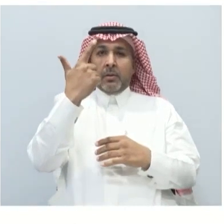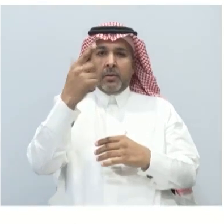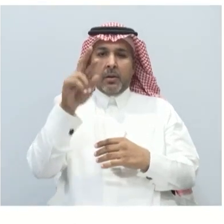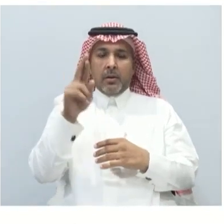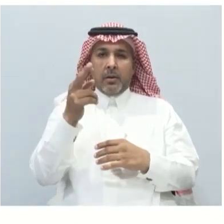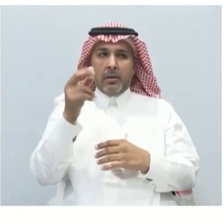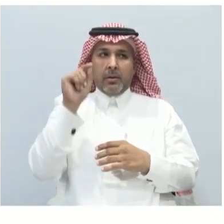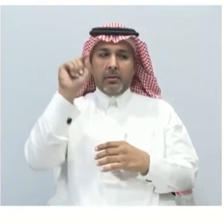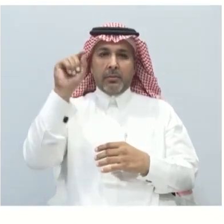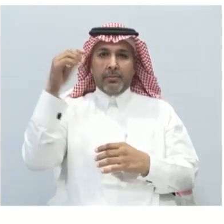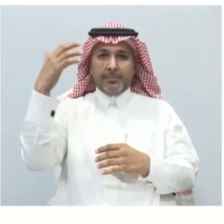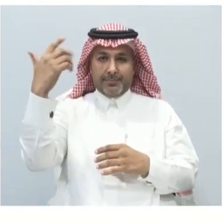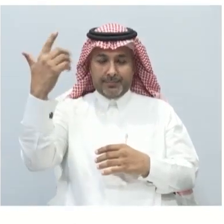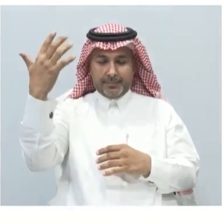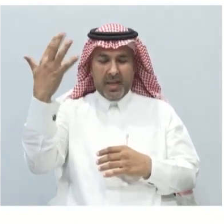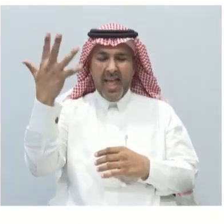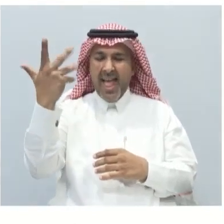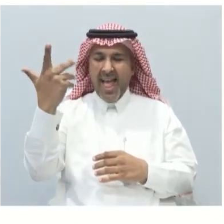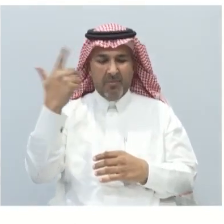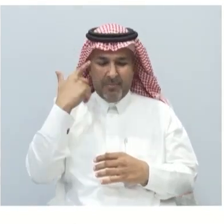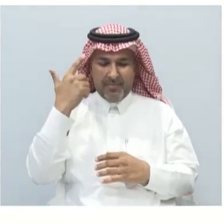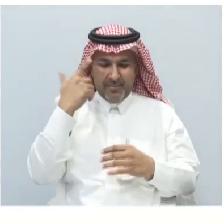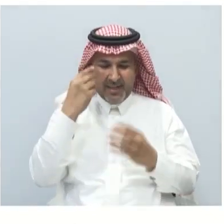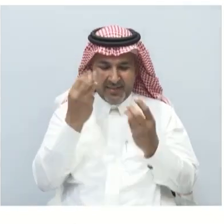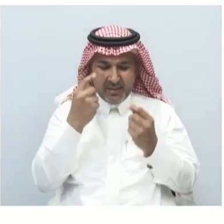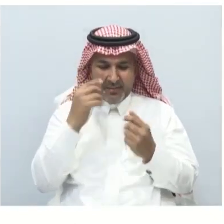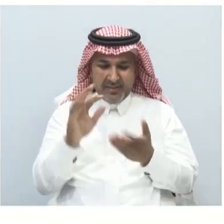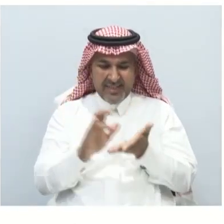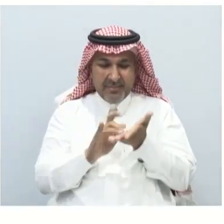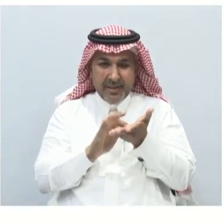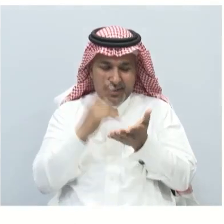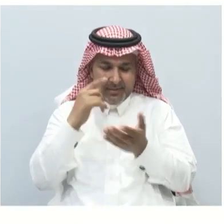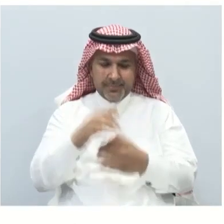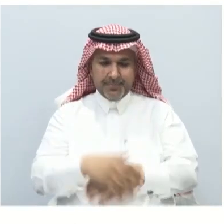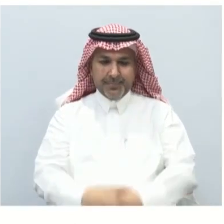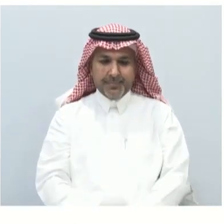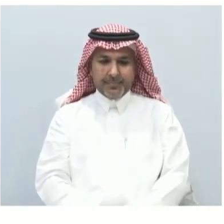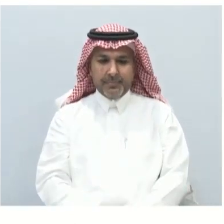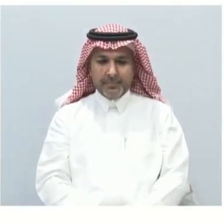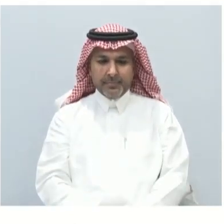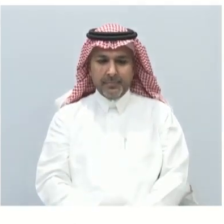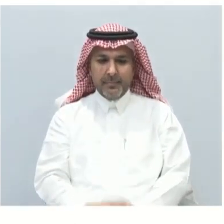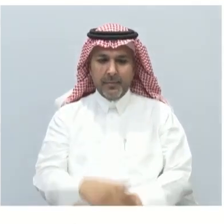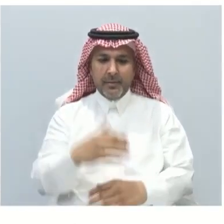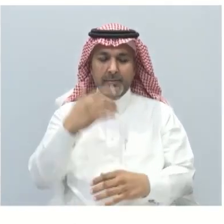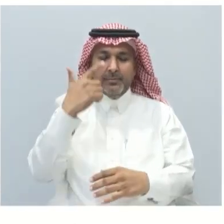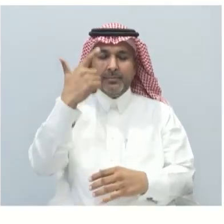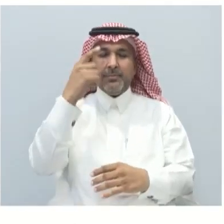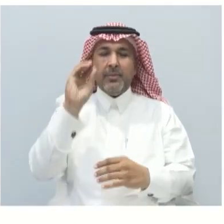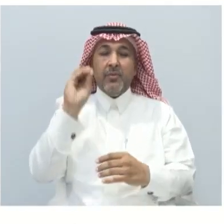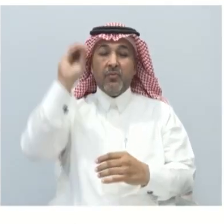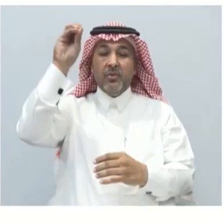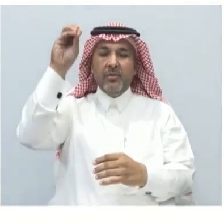فخلونا نشوف الان هل هي فعلا اثنين ونص تقريبا فخلينا نحسب احنا سبعه اس نص